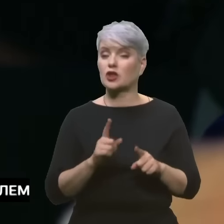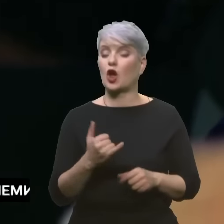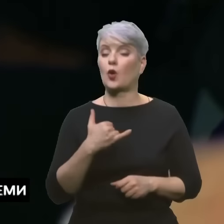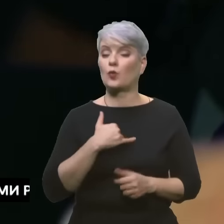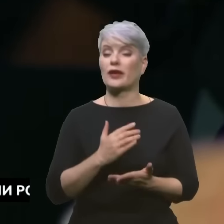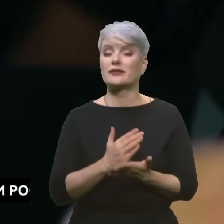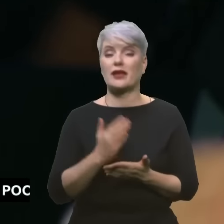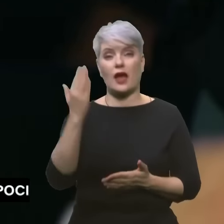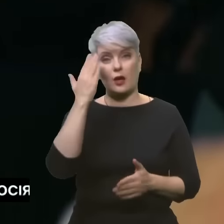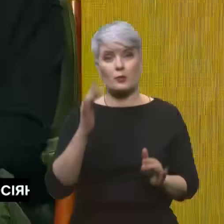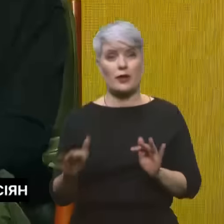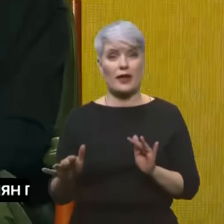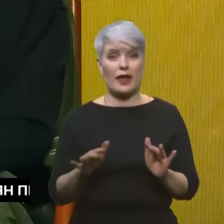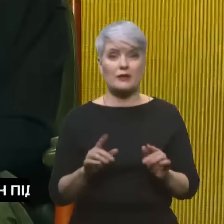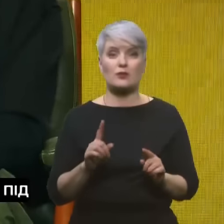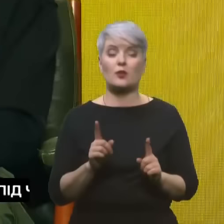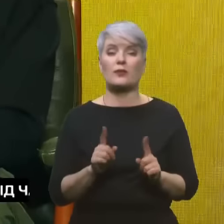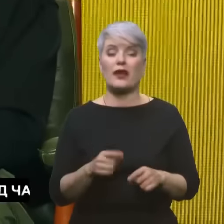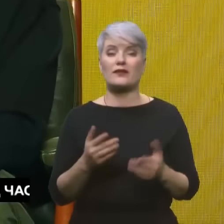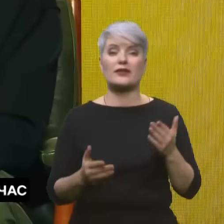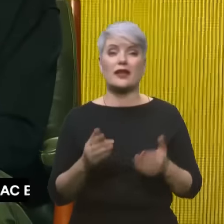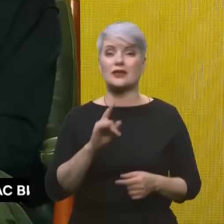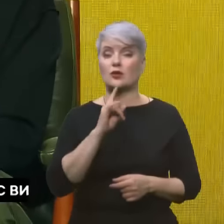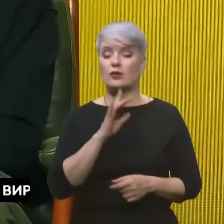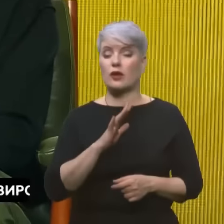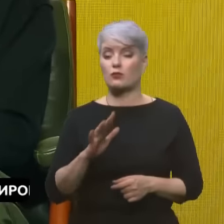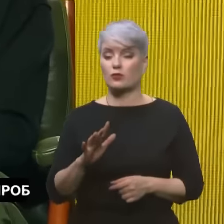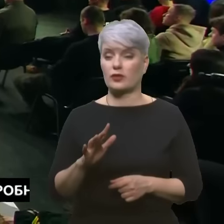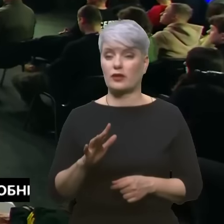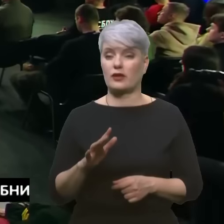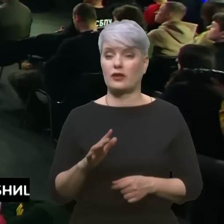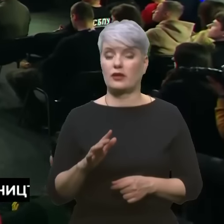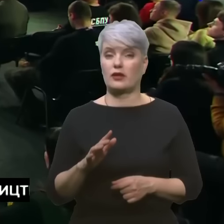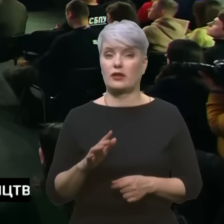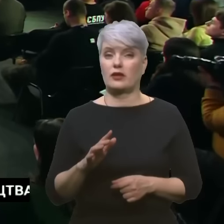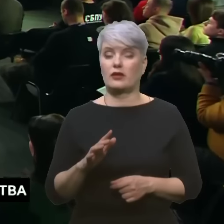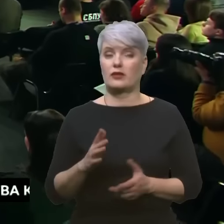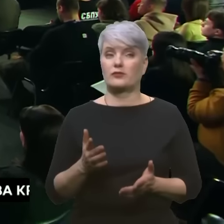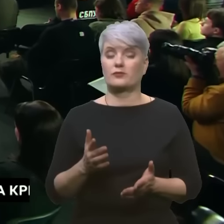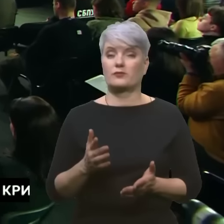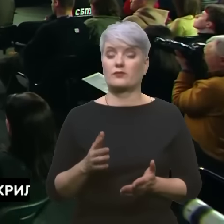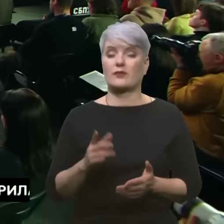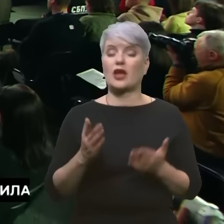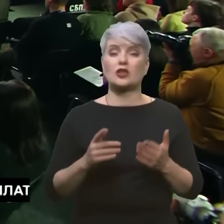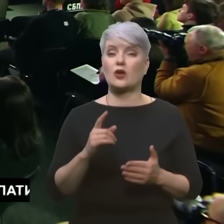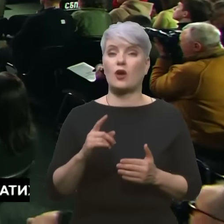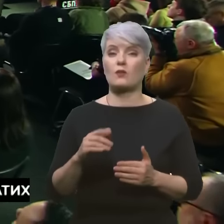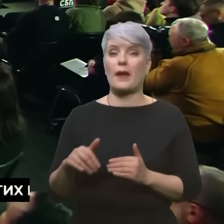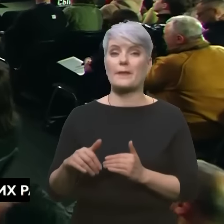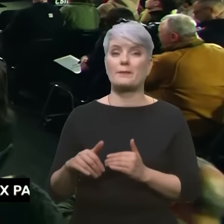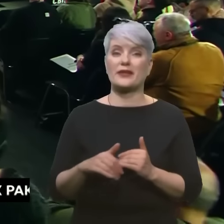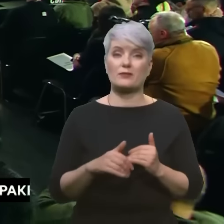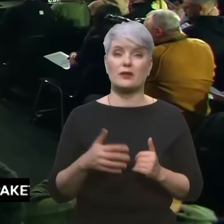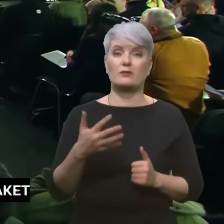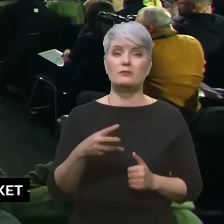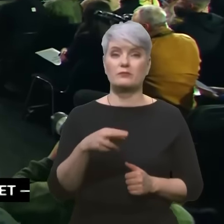є механізми, щоб навіть якщо не буде, скажімо так, навіть якщо буде підтримка пакету 50